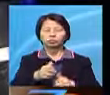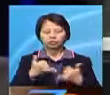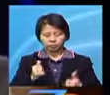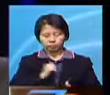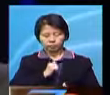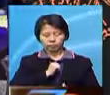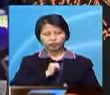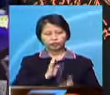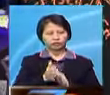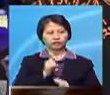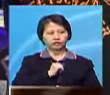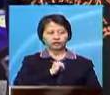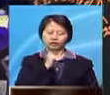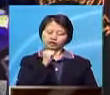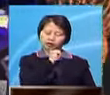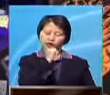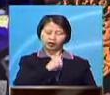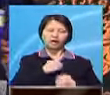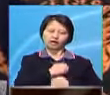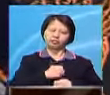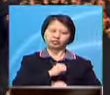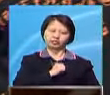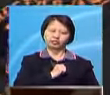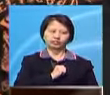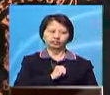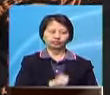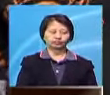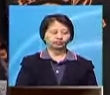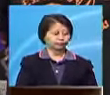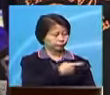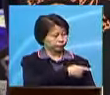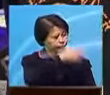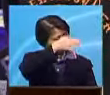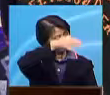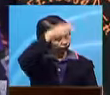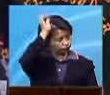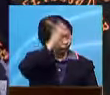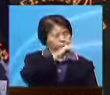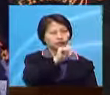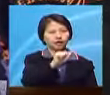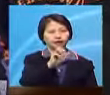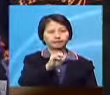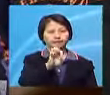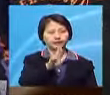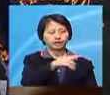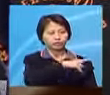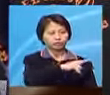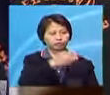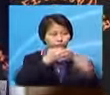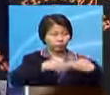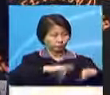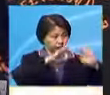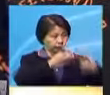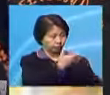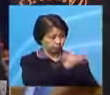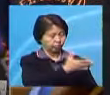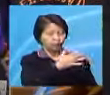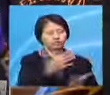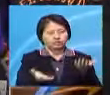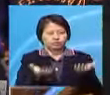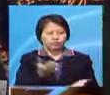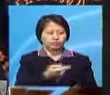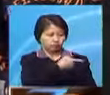enjoy. Baik, terima kasih Farah. Dan kepada Amir Sofas sebagai finalis, bekas finalis Bintang RTM 2001, kalau tak silap saya,